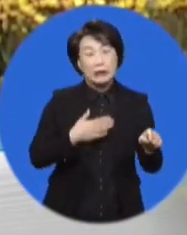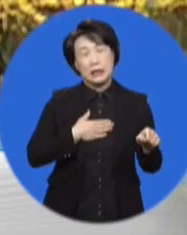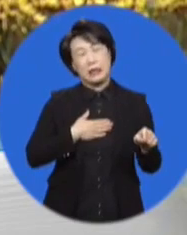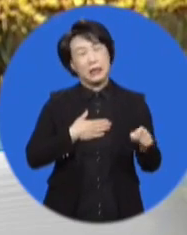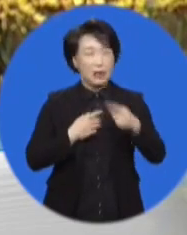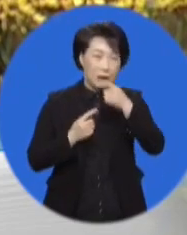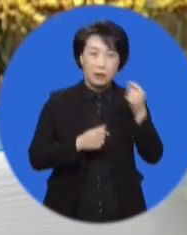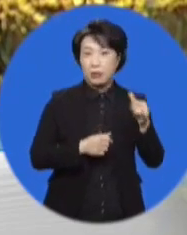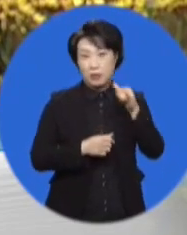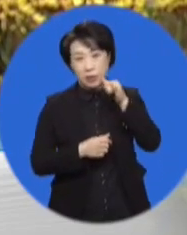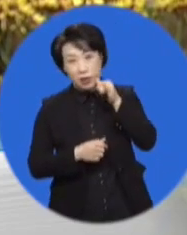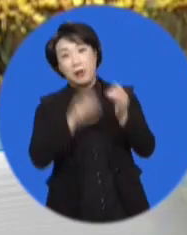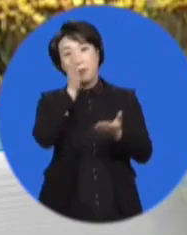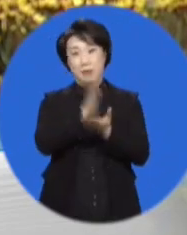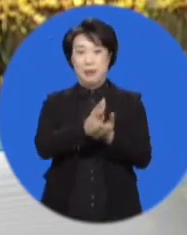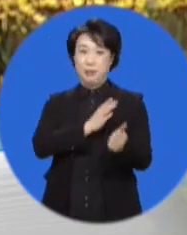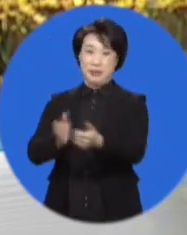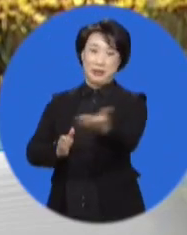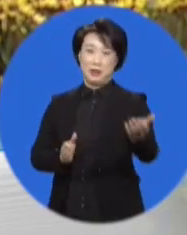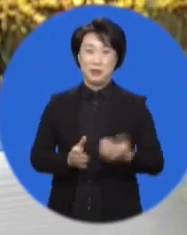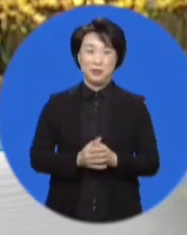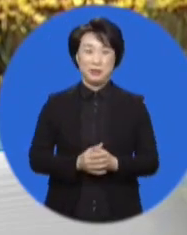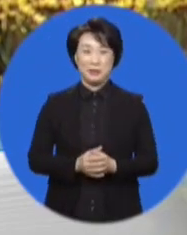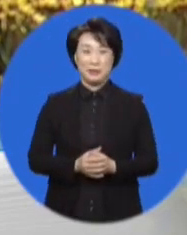대빠져들지말기를바라고